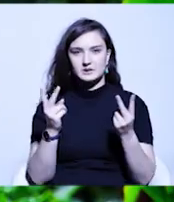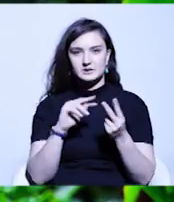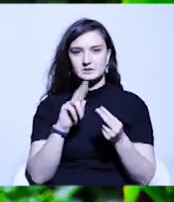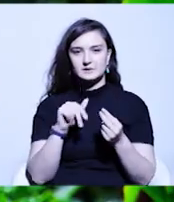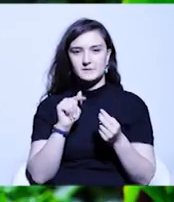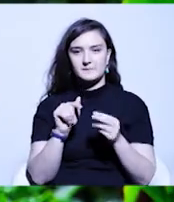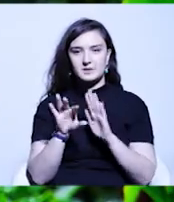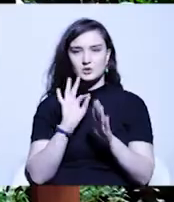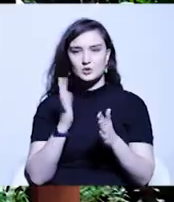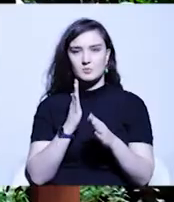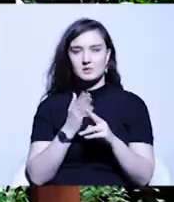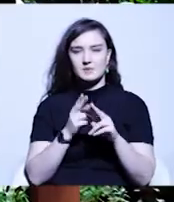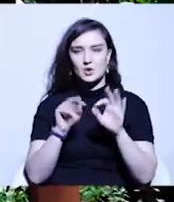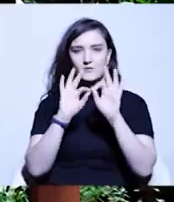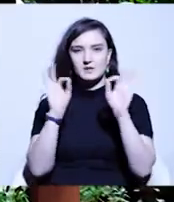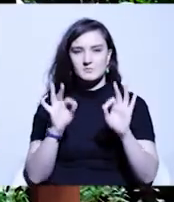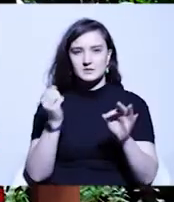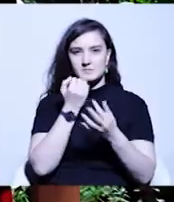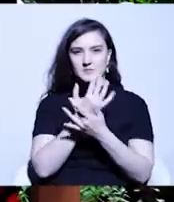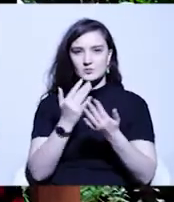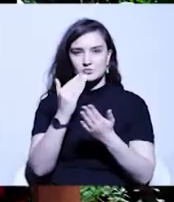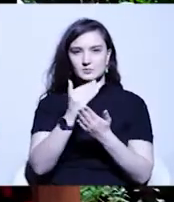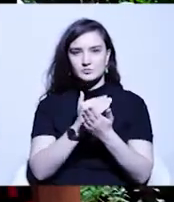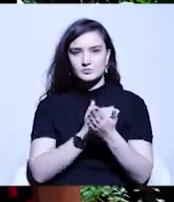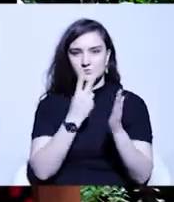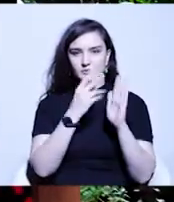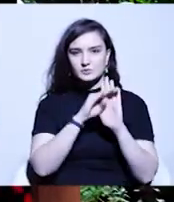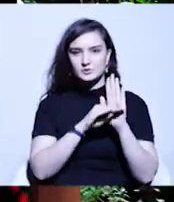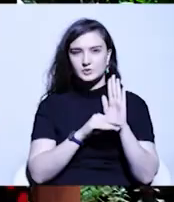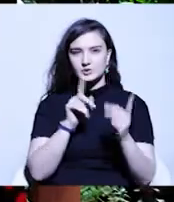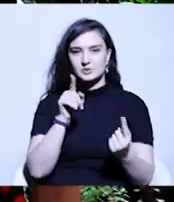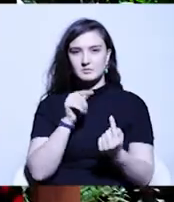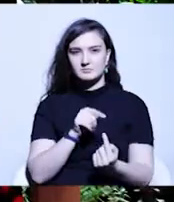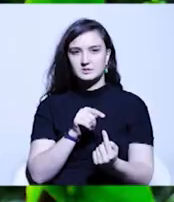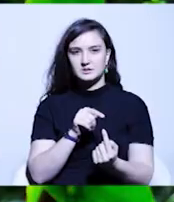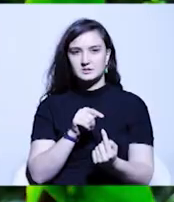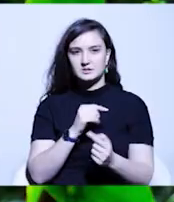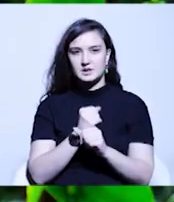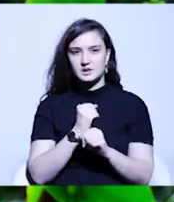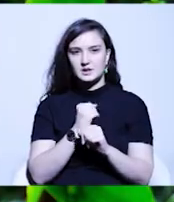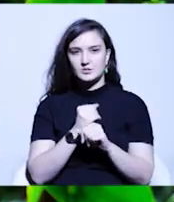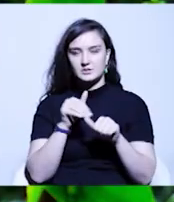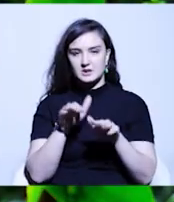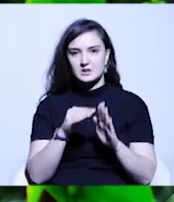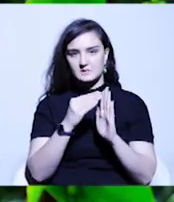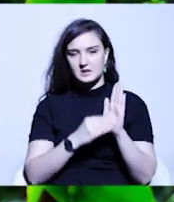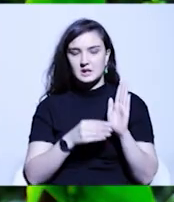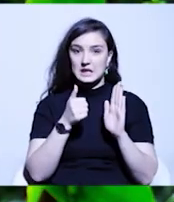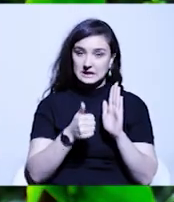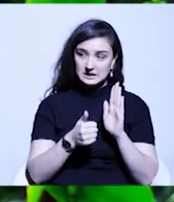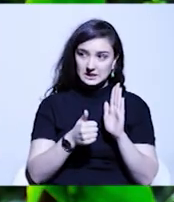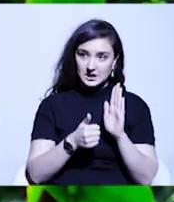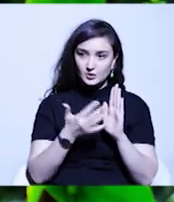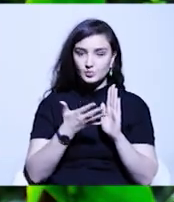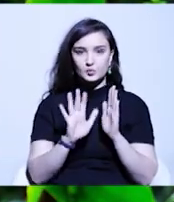და აირჩიოთ რომელიმე ხელოვნების ნიმუში და აქ ჩამოთვლილი ნიშნების შესაბამისად გააკეთოთ დასკვნა, კარგია